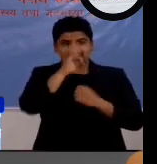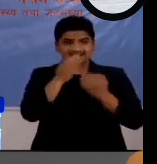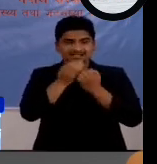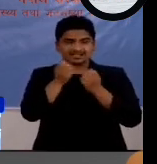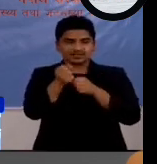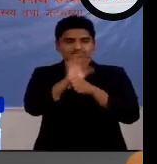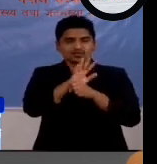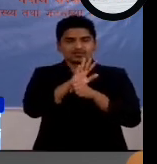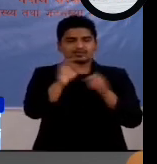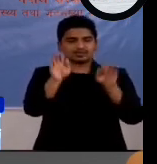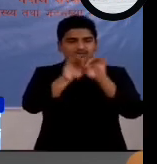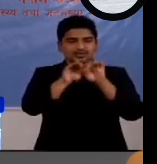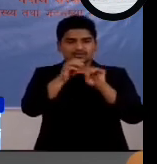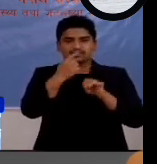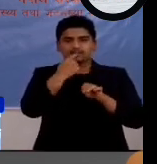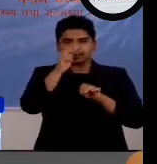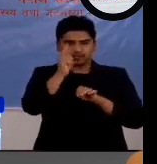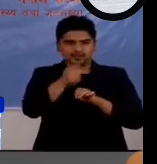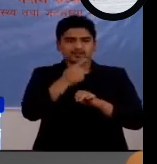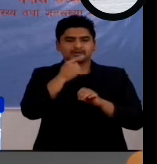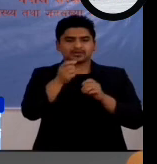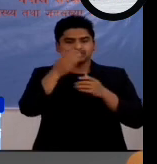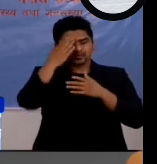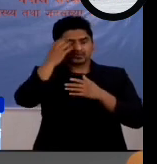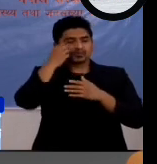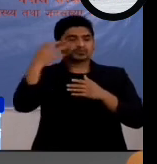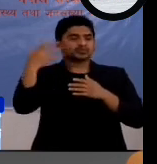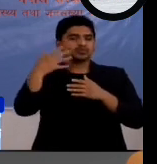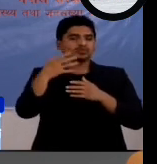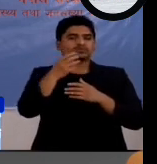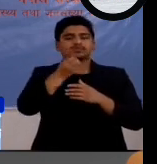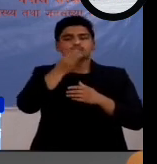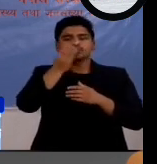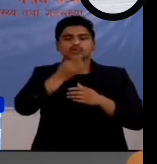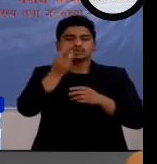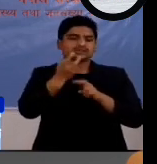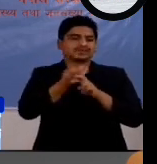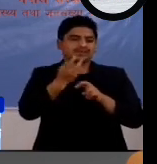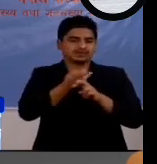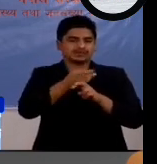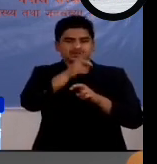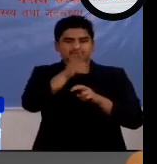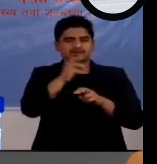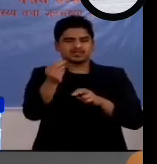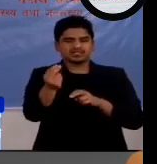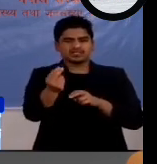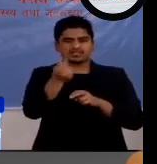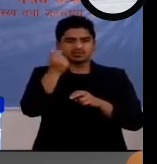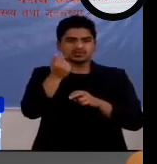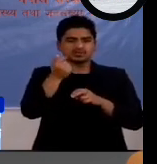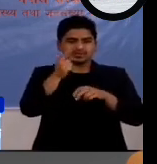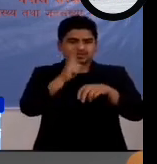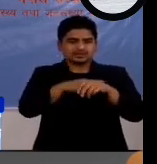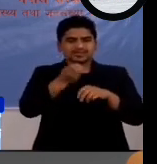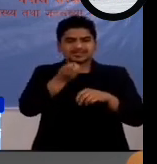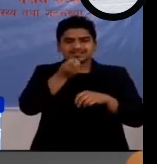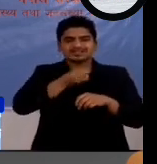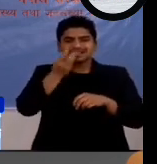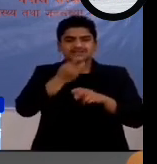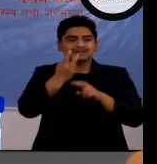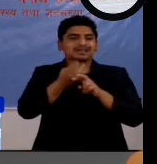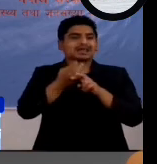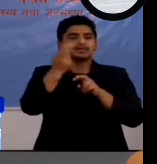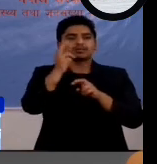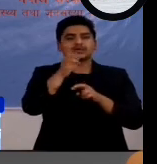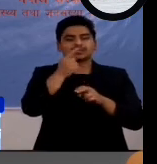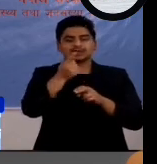विशेष गरी कोभिडकै सम्बन्धमा भन्नुपर्दा उच्च ज्वरो र श्वास प्रश्वास सम्बन्धी समस्या अथवा छिटो अवधिमा चाहिँ सास फेर्न